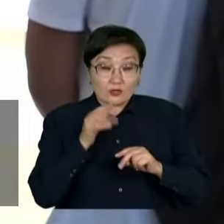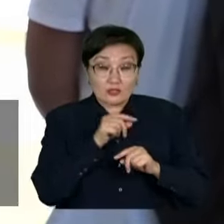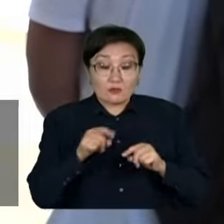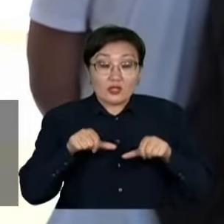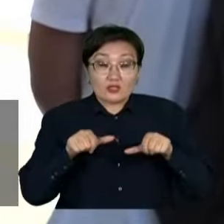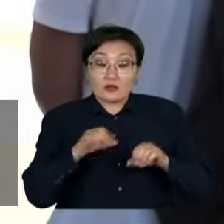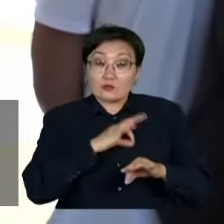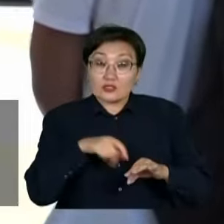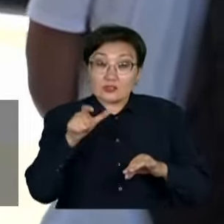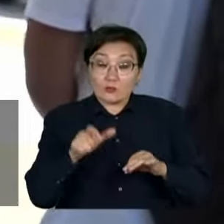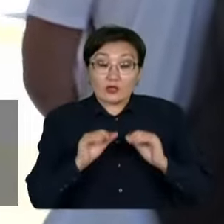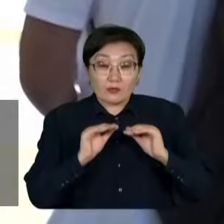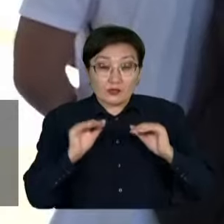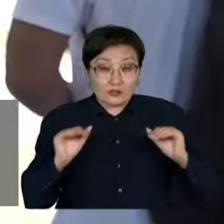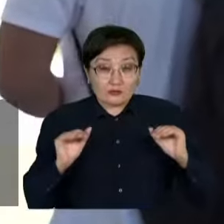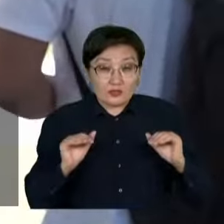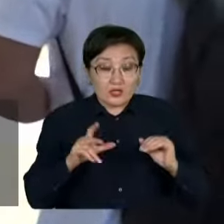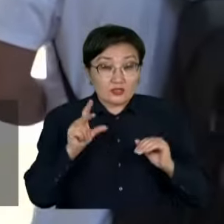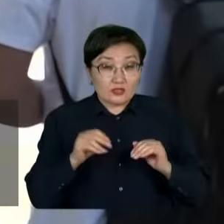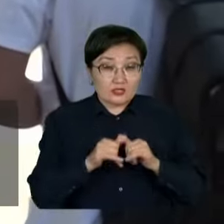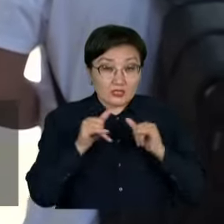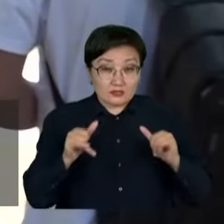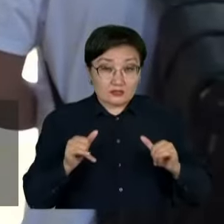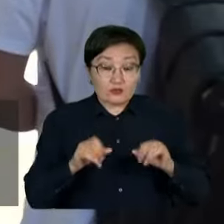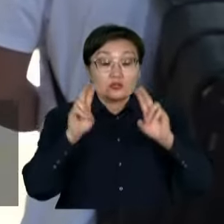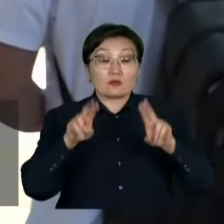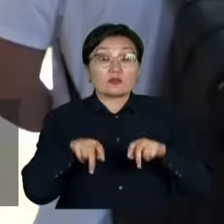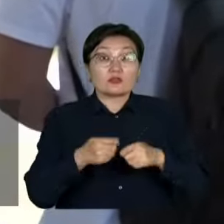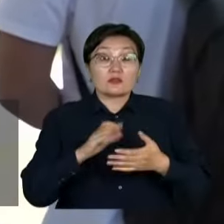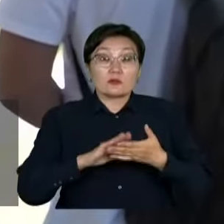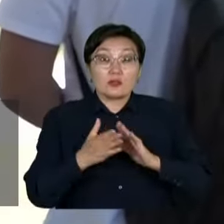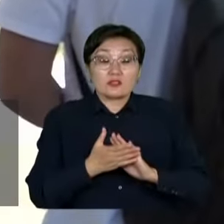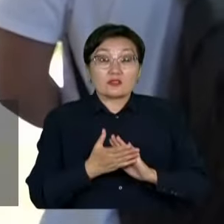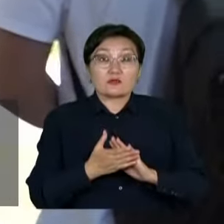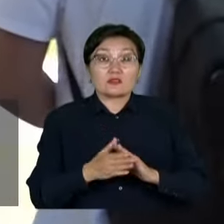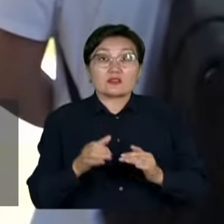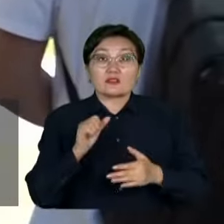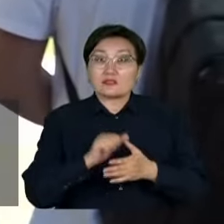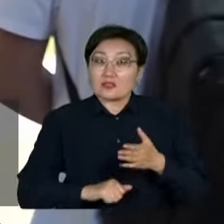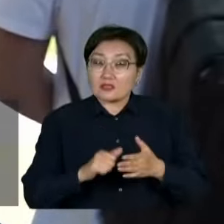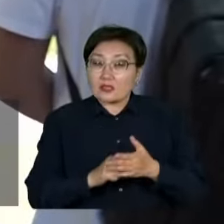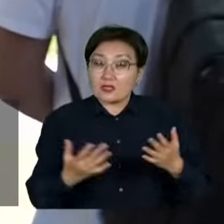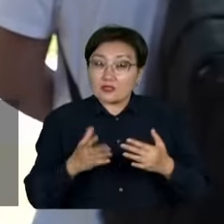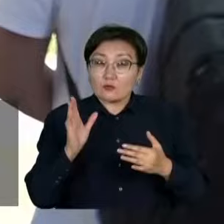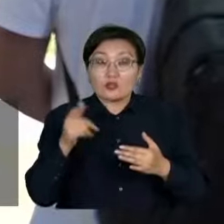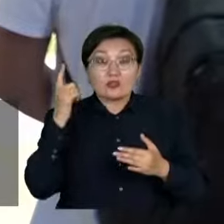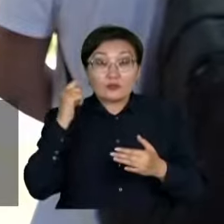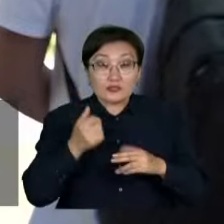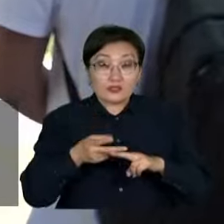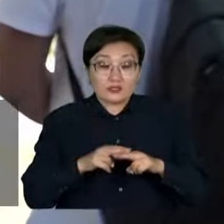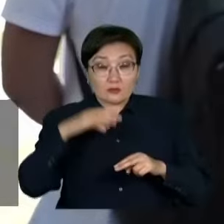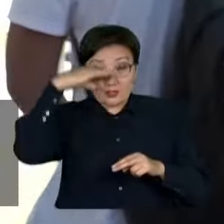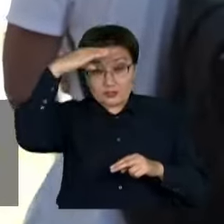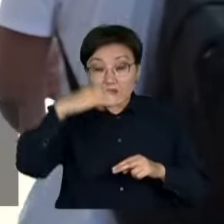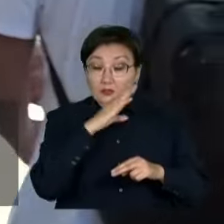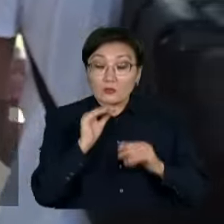самокат тізгіндейтін кәмелетке толмаған оқушылардың саны артады. Ереже бұзылса, оның салдары неге кеп соғатынын білесіздер. Сондықтан ата-аналардың